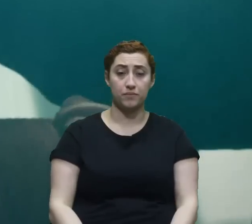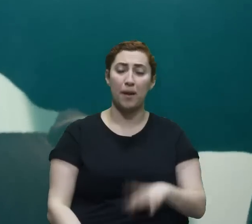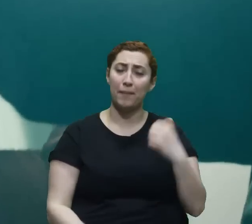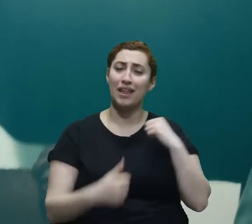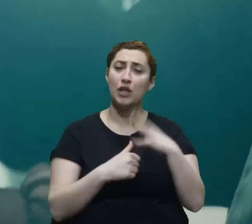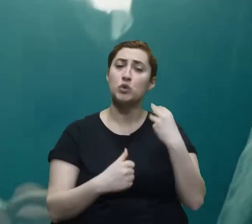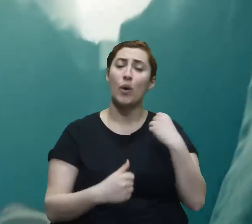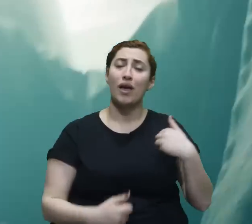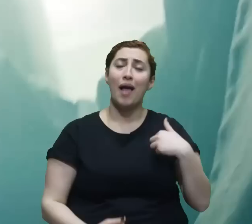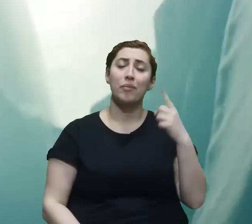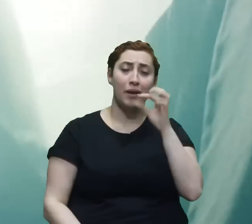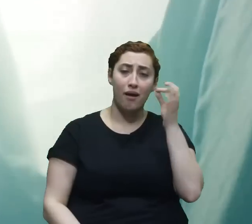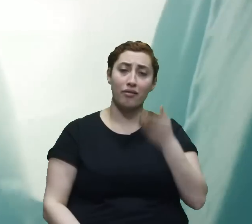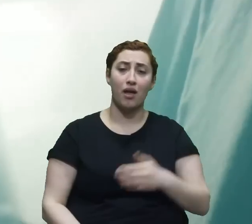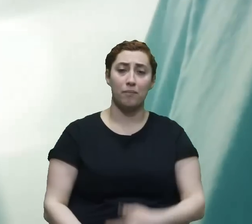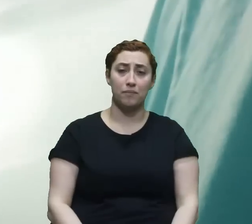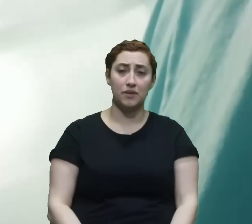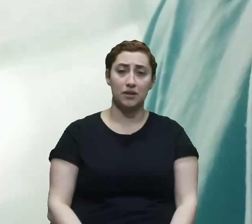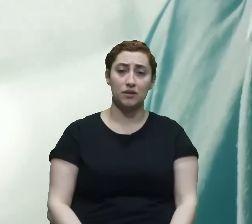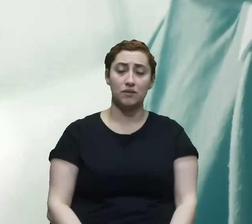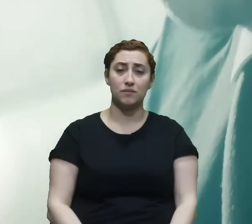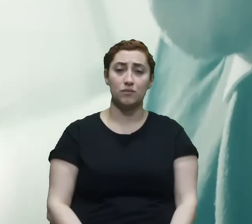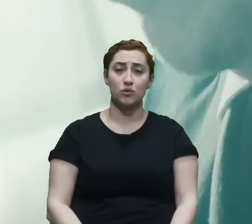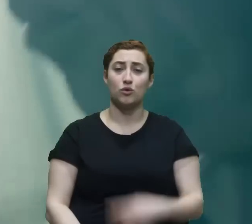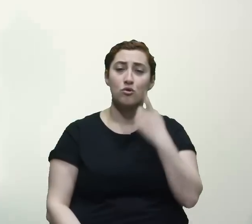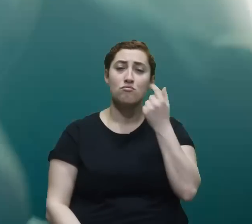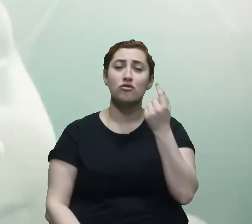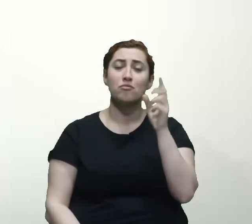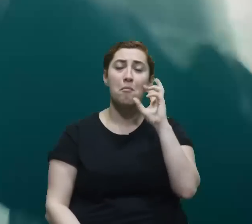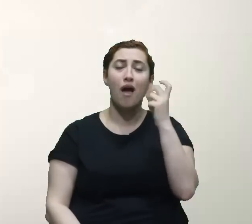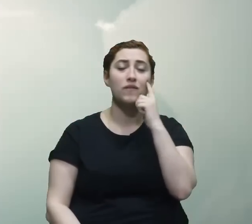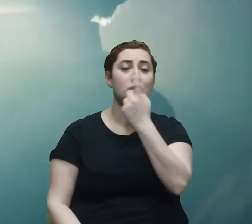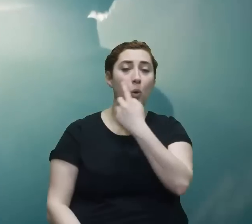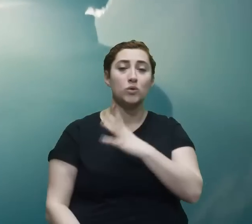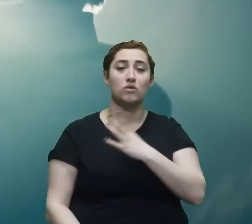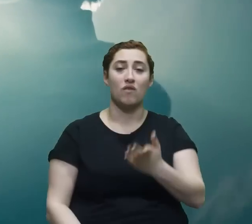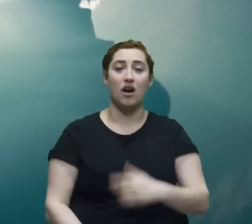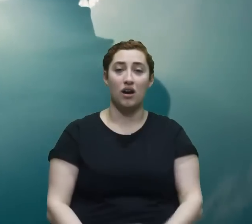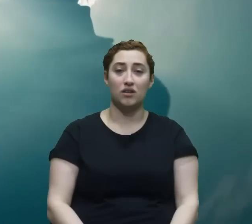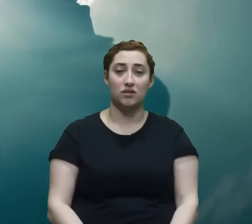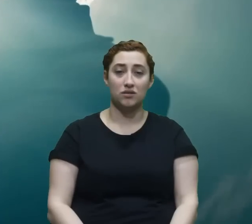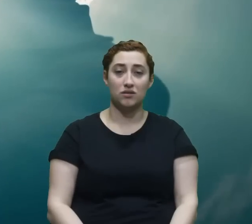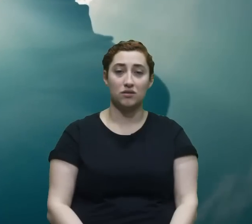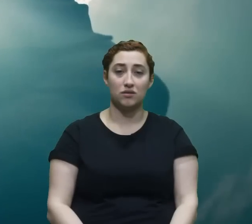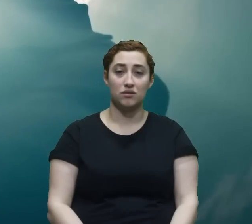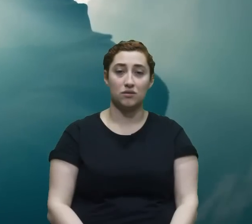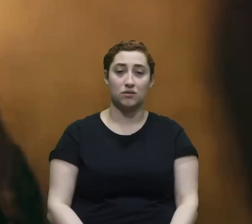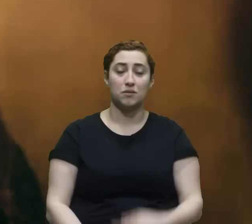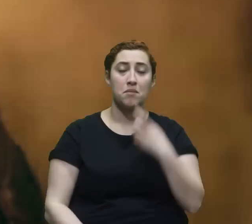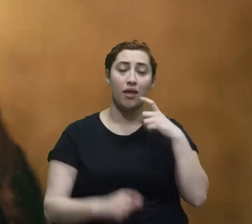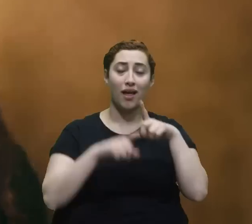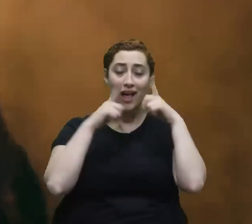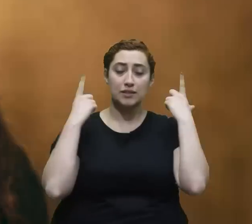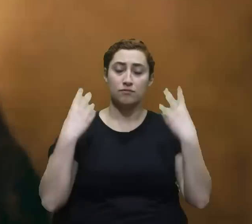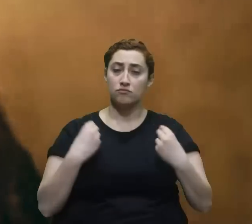Ama yine de çok iyi yürekli bir adamdı. Böyle boncuk mavisi gözleri vardı. Uzun, akça